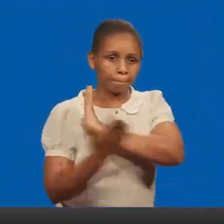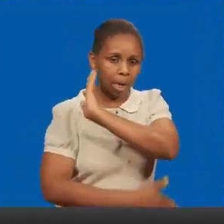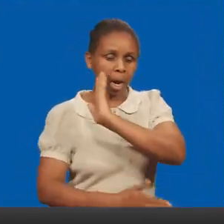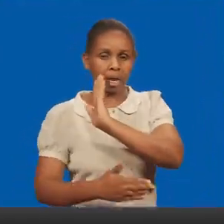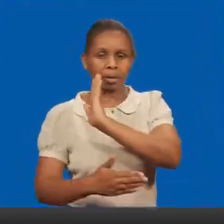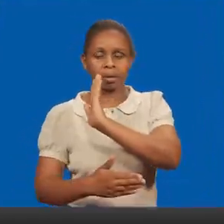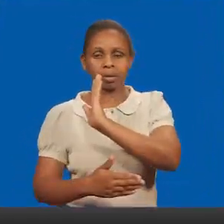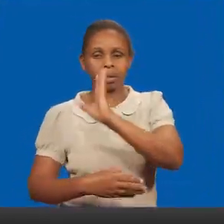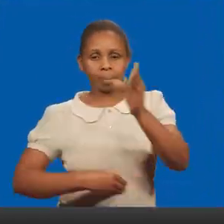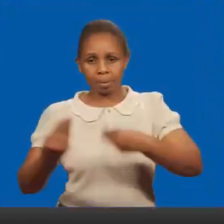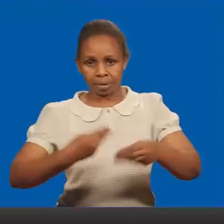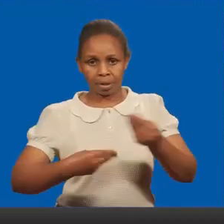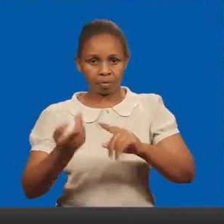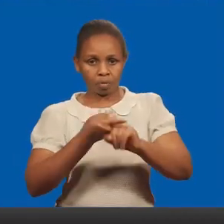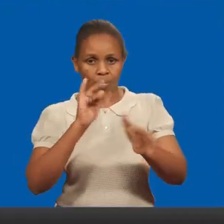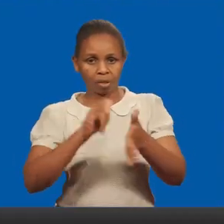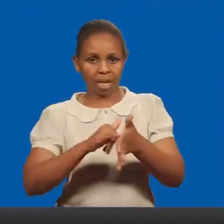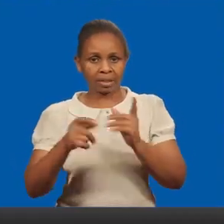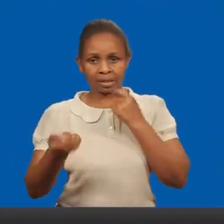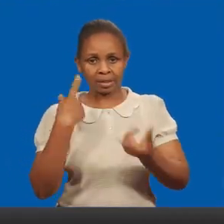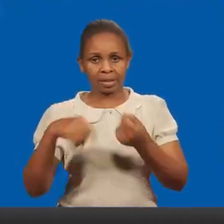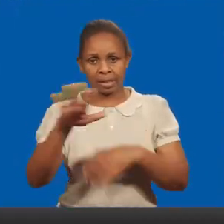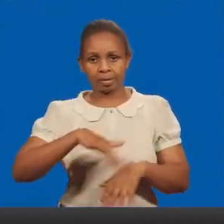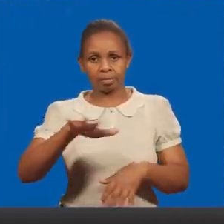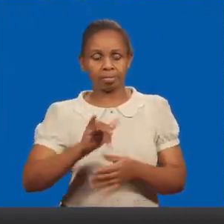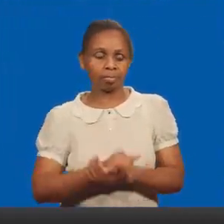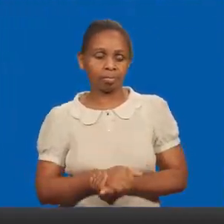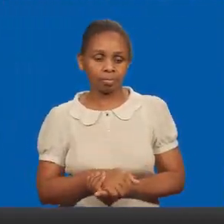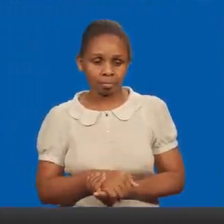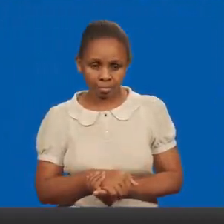biashara haramu katika sekta hiyo.